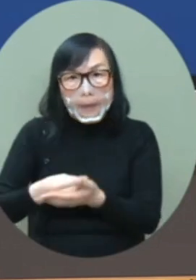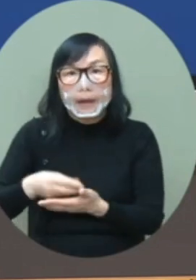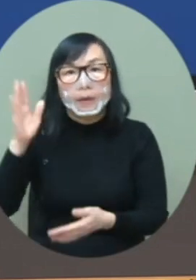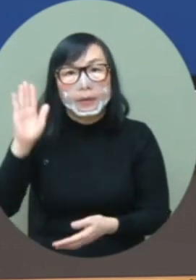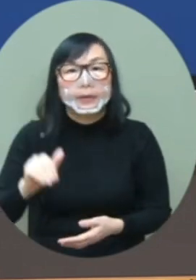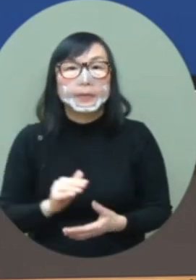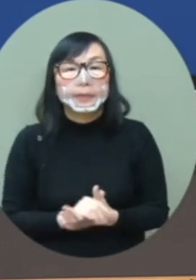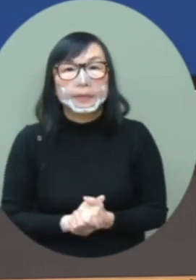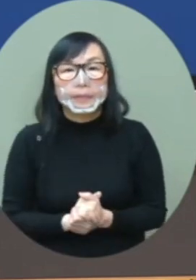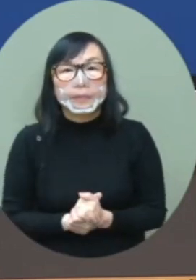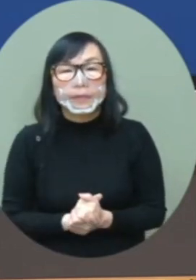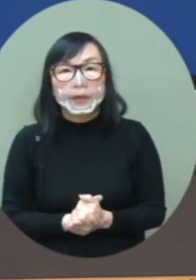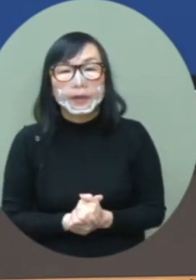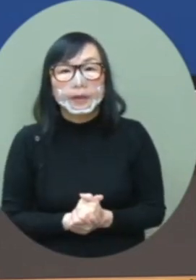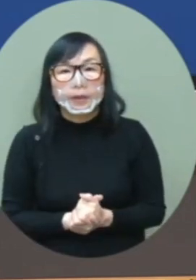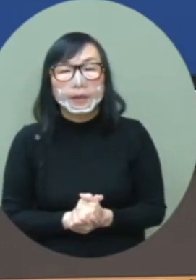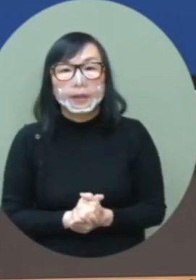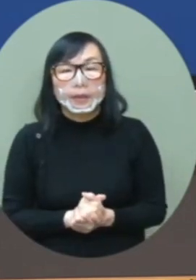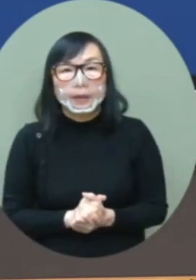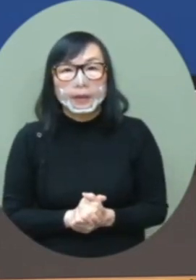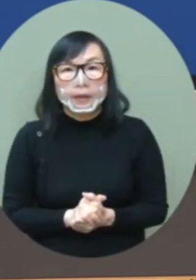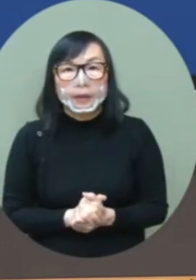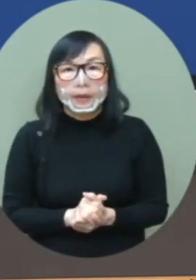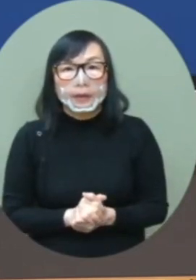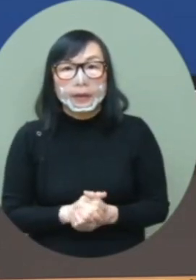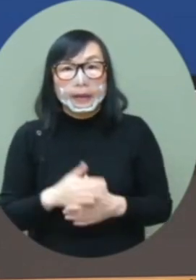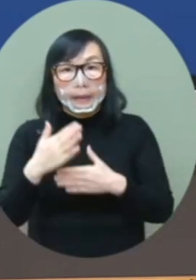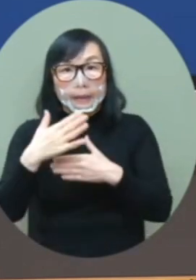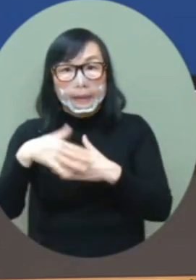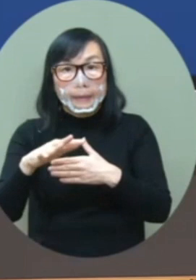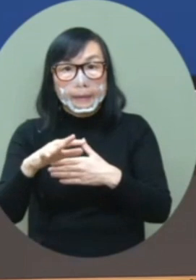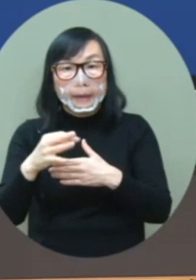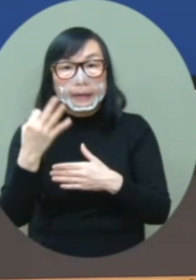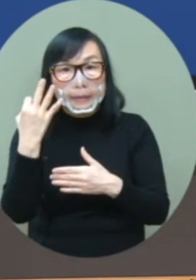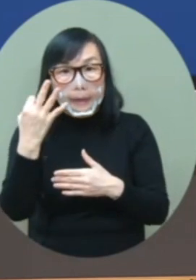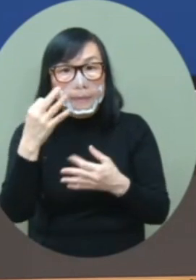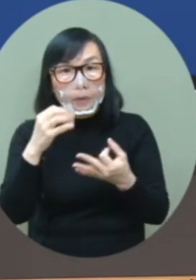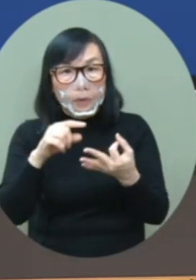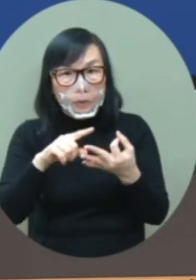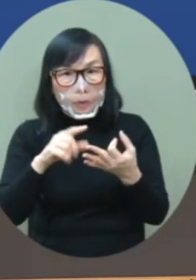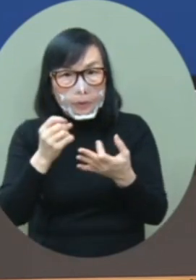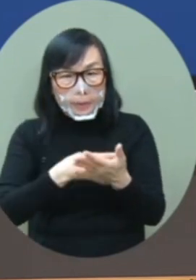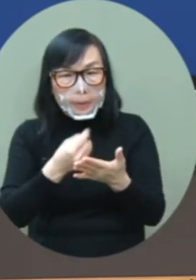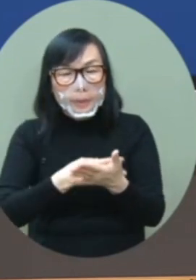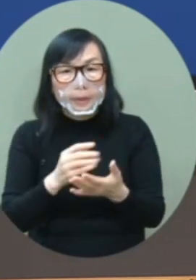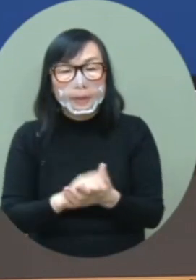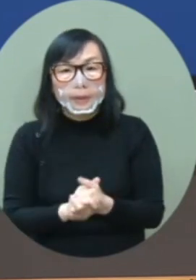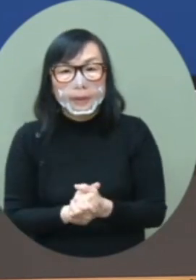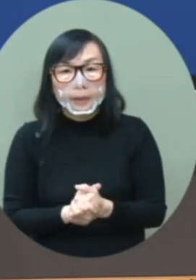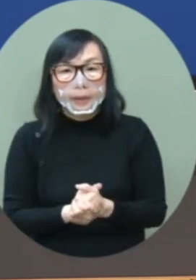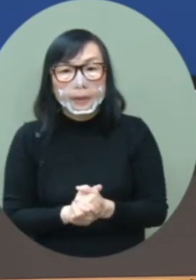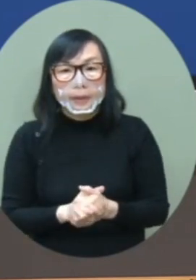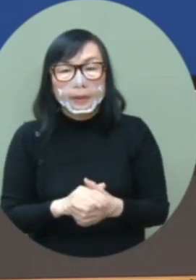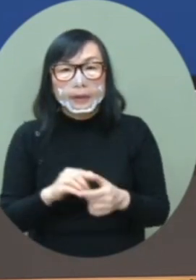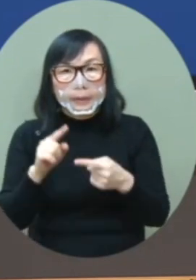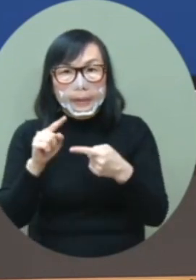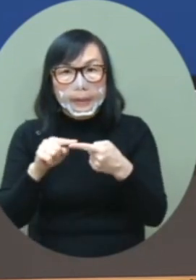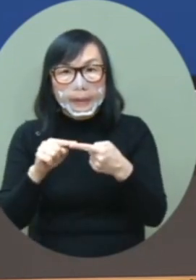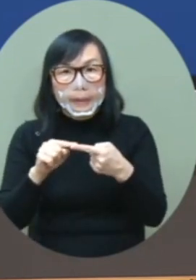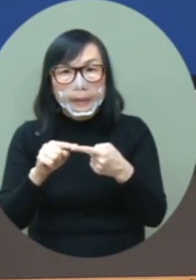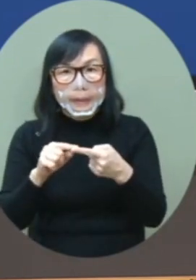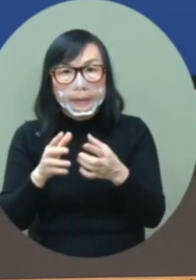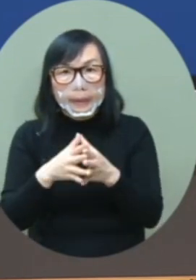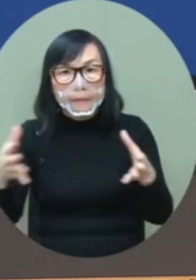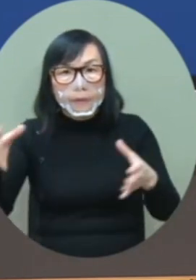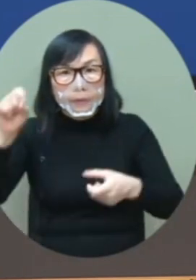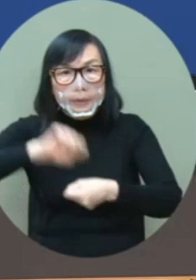順便也說了其他的3個措施呢， 就是这样样的。第一就是大幅